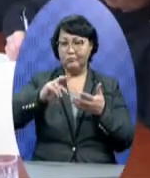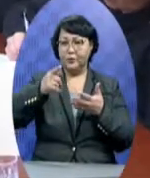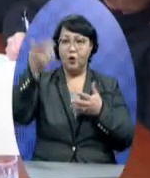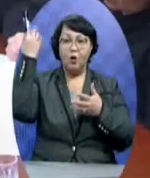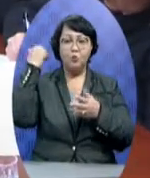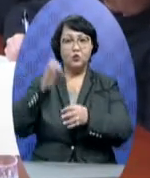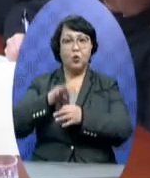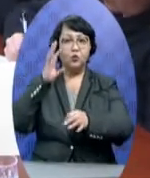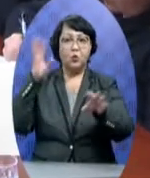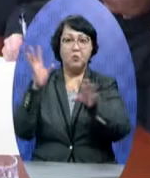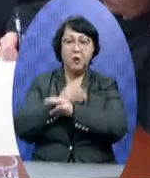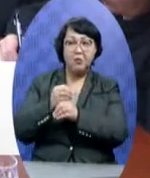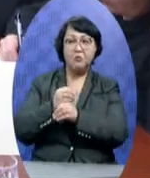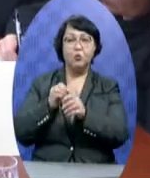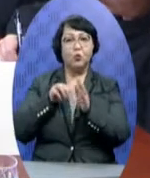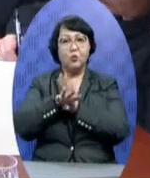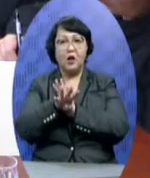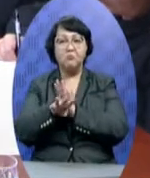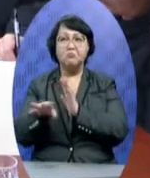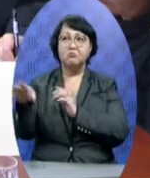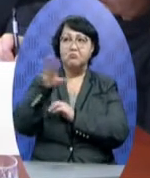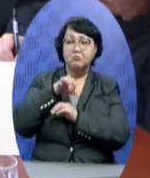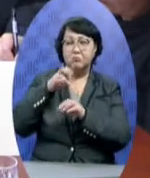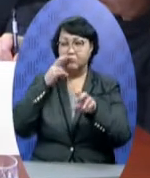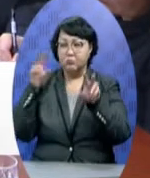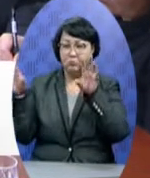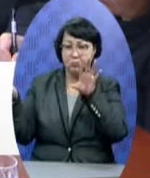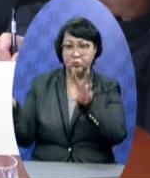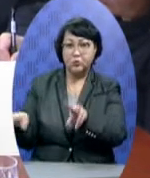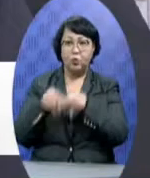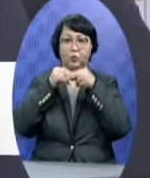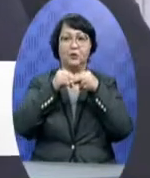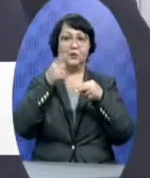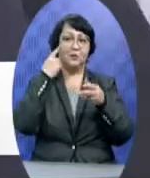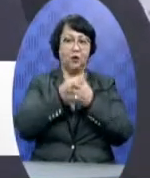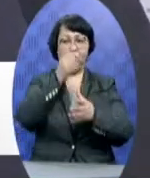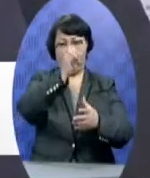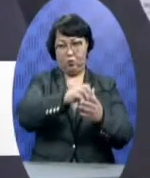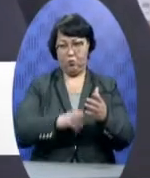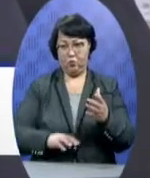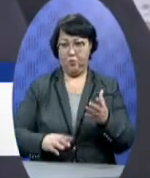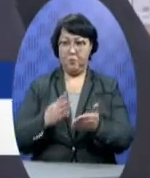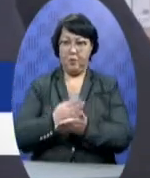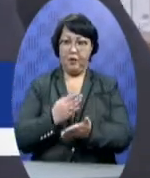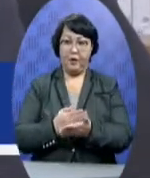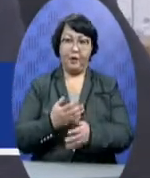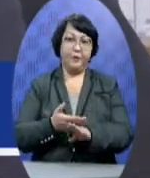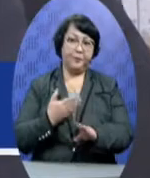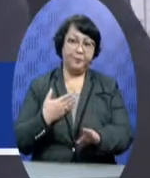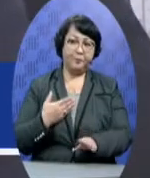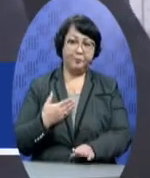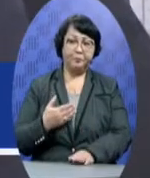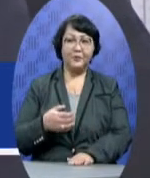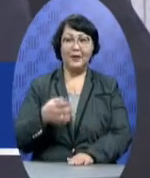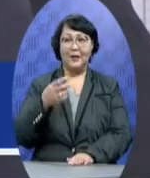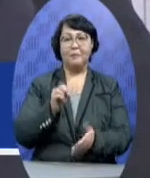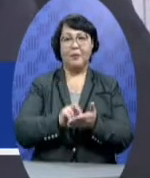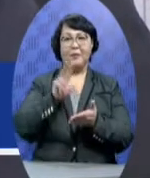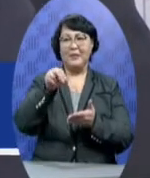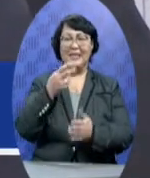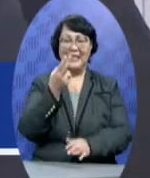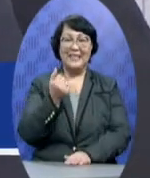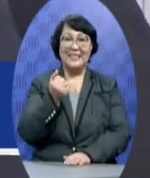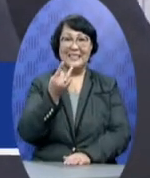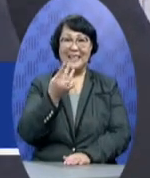байгуулалт болоод оролцоог хангасан байдалд дүгнэлт өгч оруулж байгаа юм байна. Урдан гардаг тийм үү одоо бидний нэг царцаарын нүүдлэгэл ярьдаг тийм үү